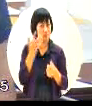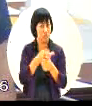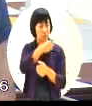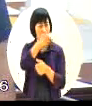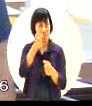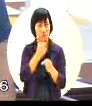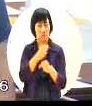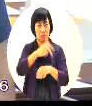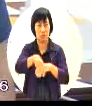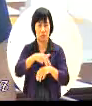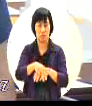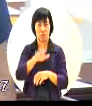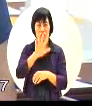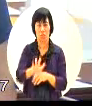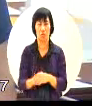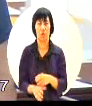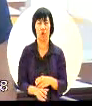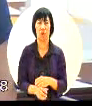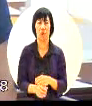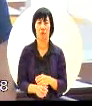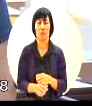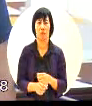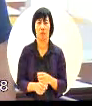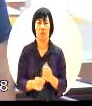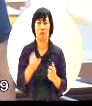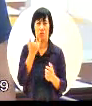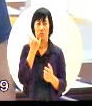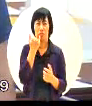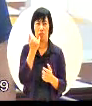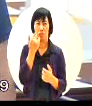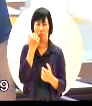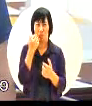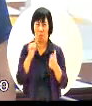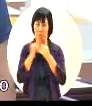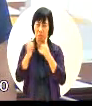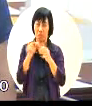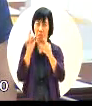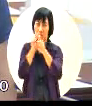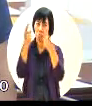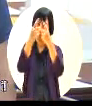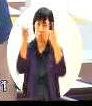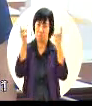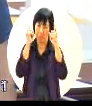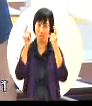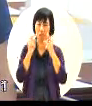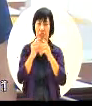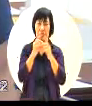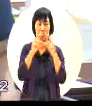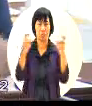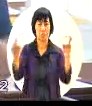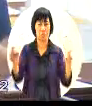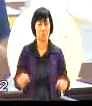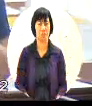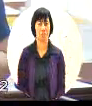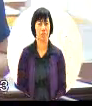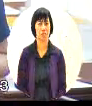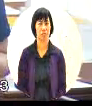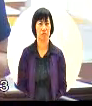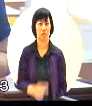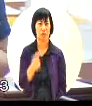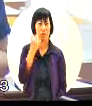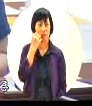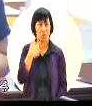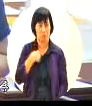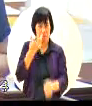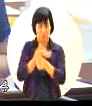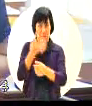卫，啊开扩大征收，不过百姓拢就是以大水城这个咧，你甲我讲。啊，但所差来算啦，伊要甲咱予伊期限，